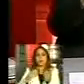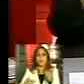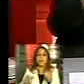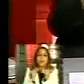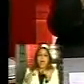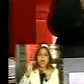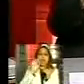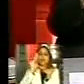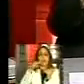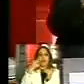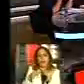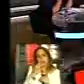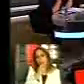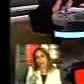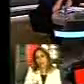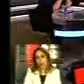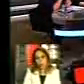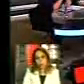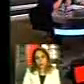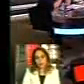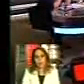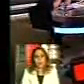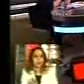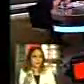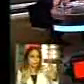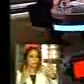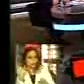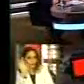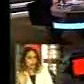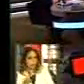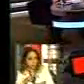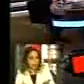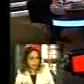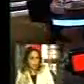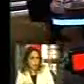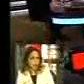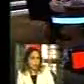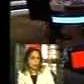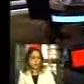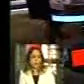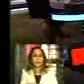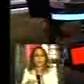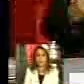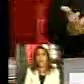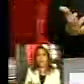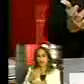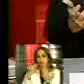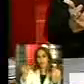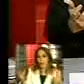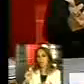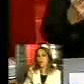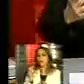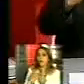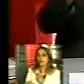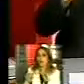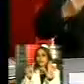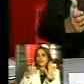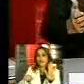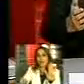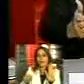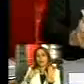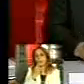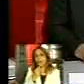כן, אפשר לתת יותר מ-2.5 מיליון שקלים, זה פשוט ממוסה ב-70%. אז בוא ניקח דוגמה שיהיה ברור. אם נניח נשלם 6.5 מיליון, לא נשים